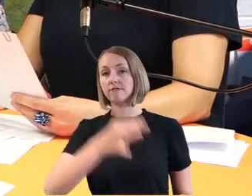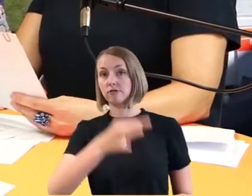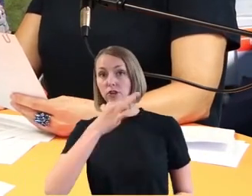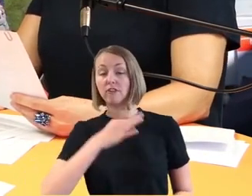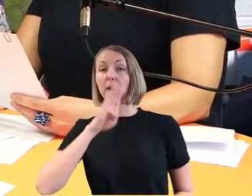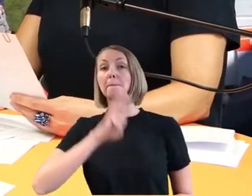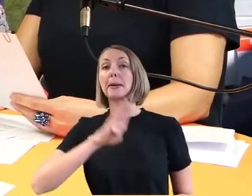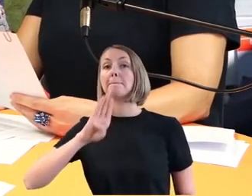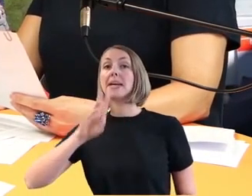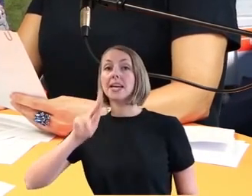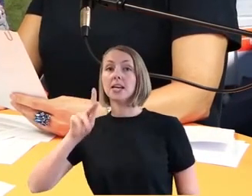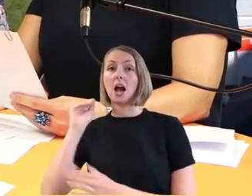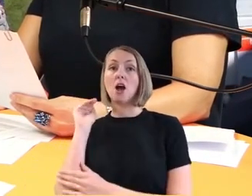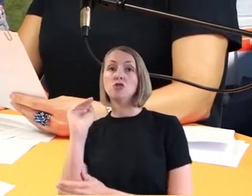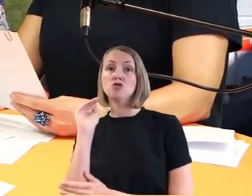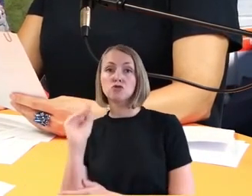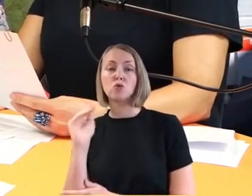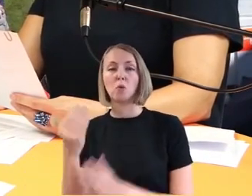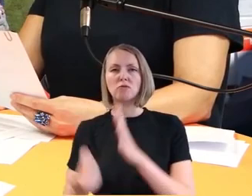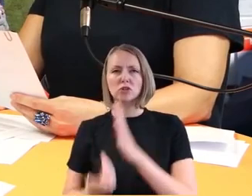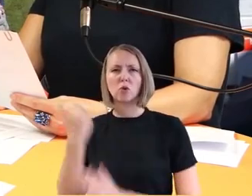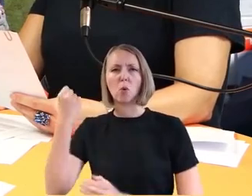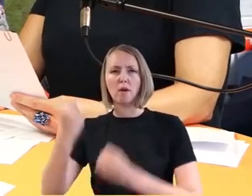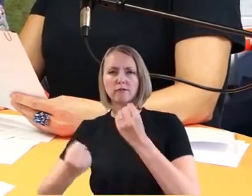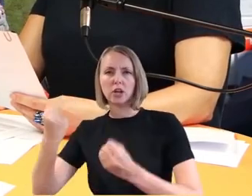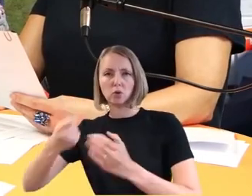BBK zukünftig weitere Neubeschaffungen vom